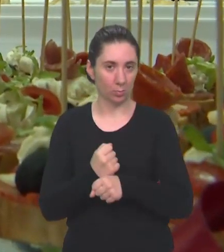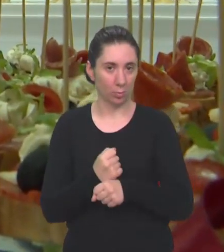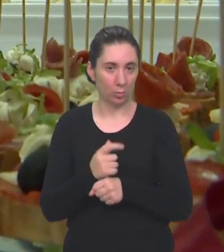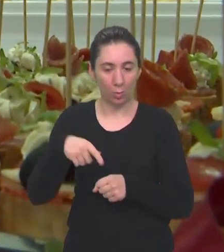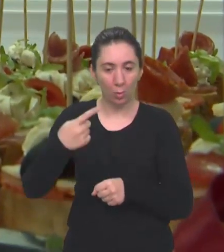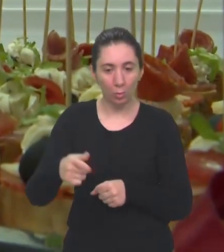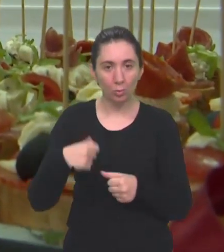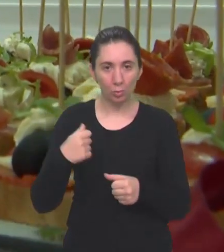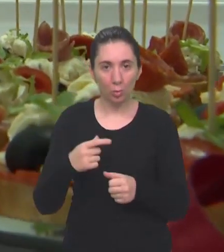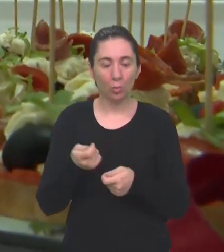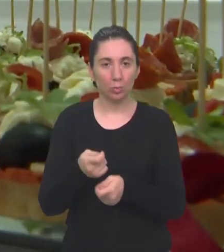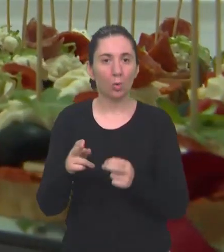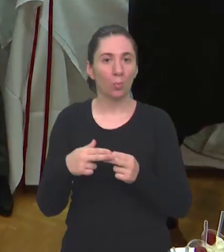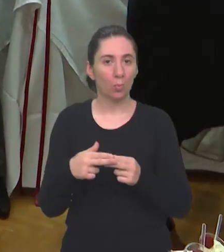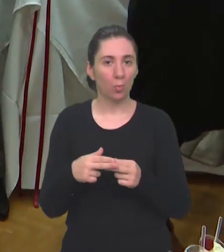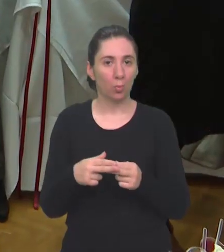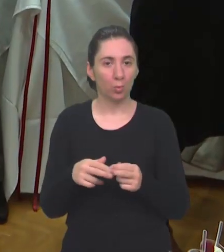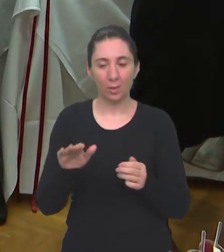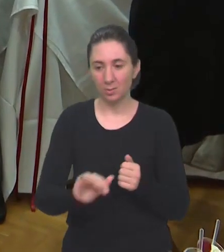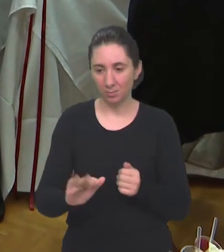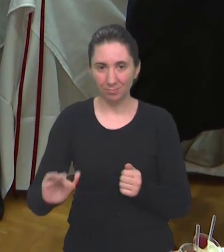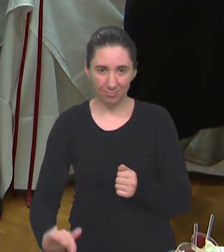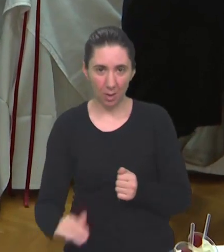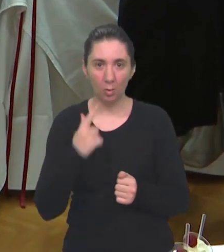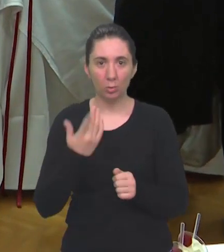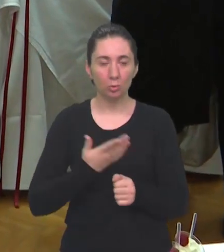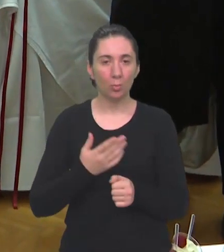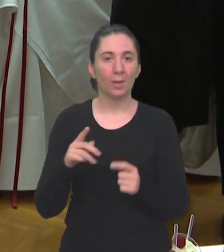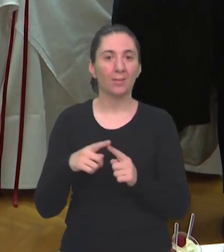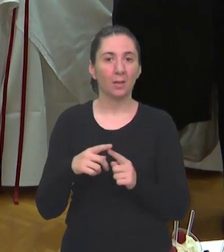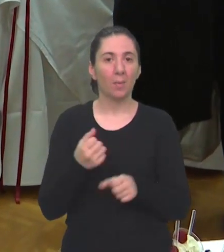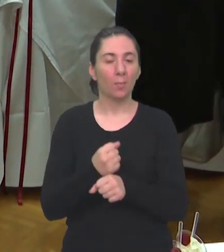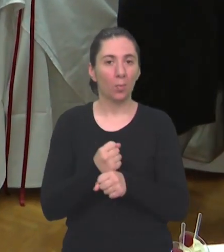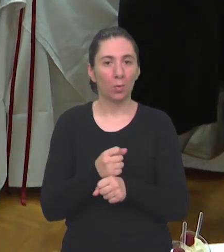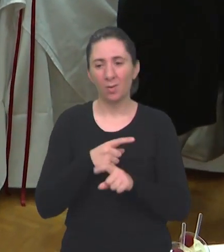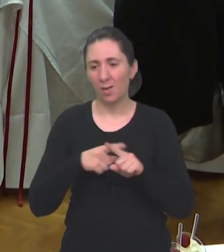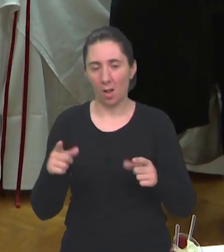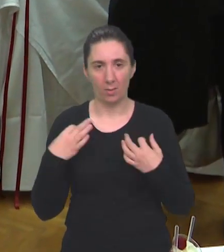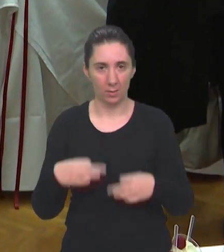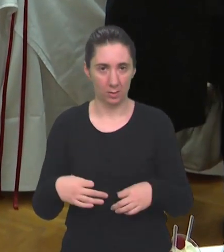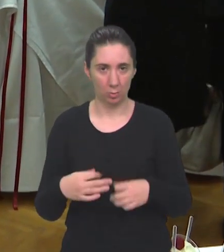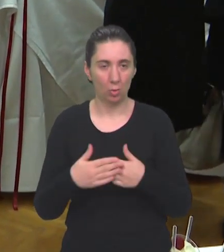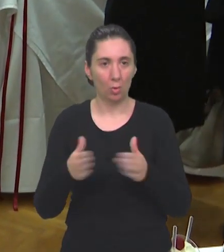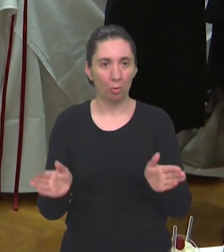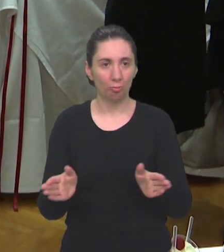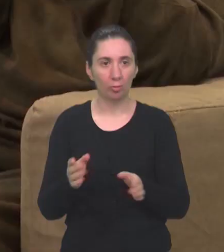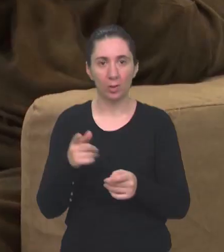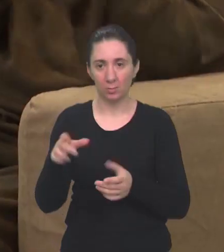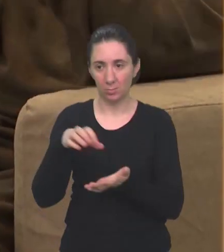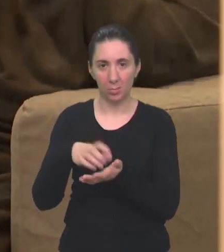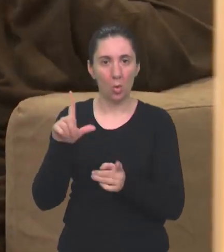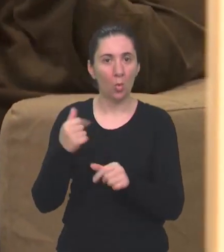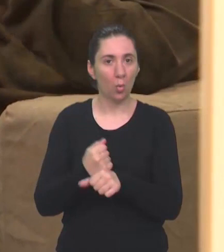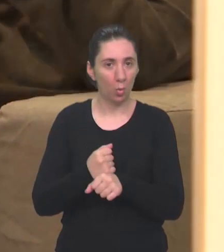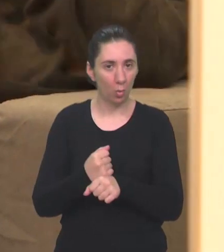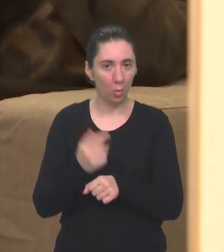U idućoj fazi usluga će biti omogućena i za manju djecu koja će dobivati tretmanske podrške raznih stručnjaka. Na otvorenju podružnice centra